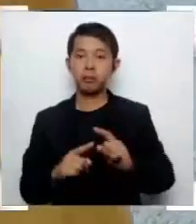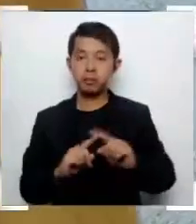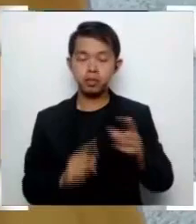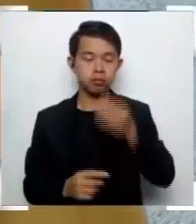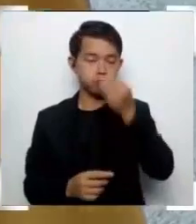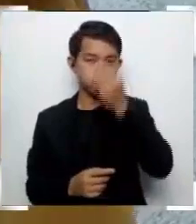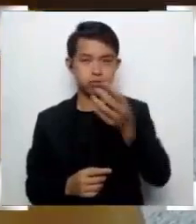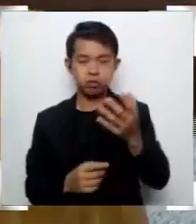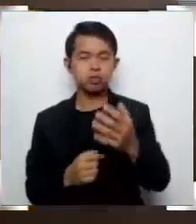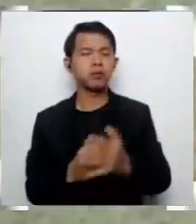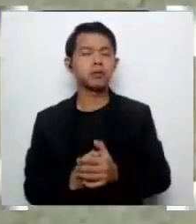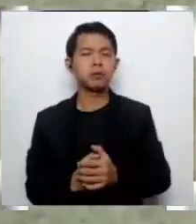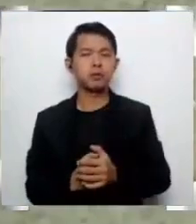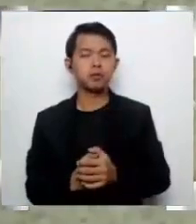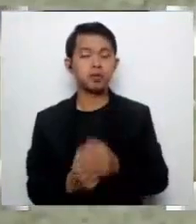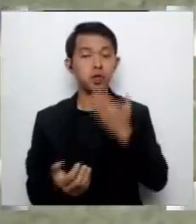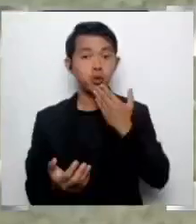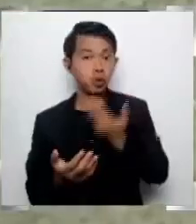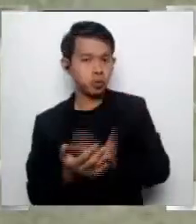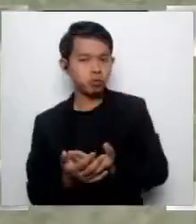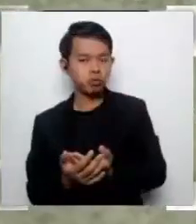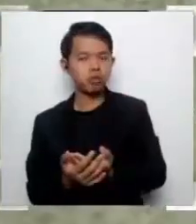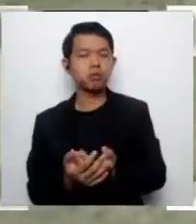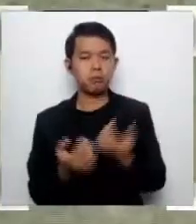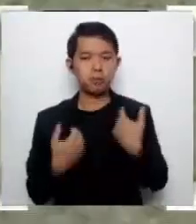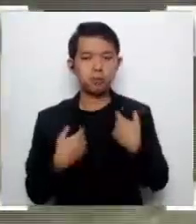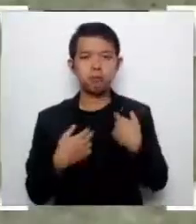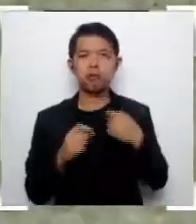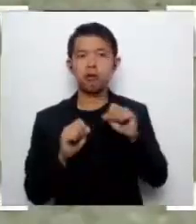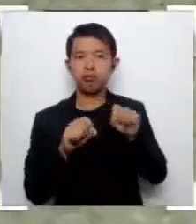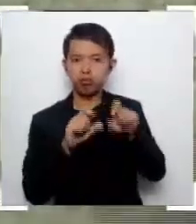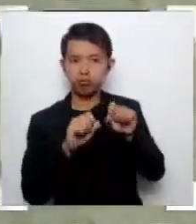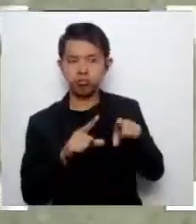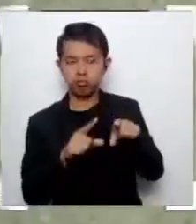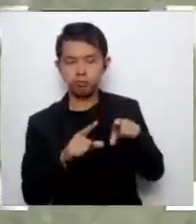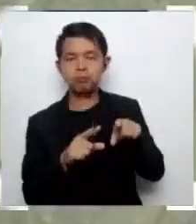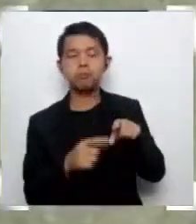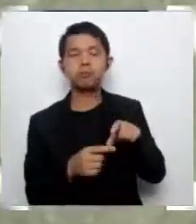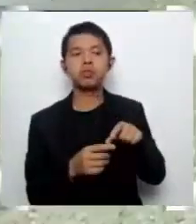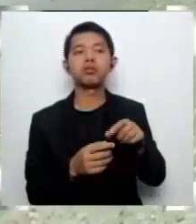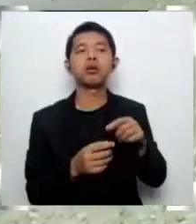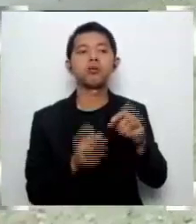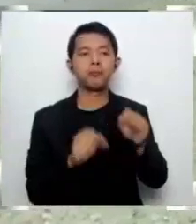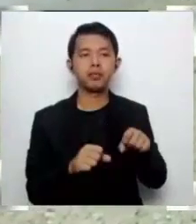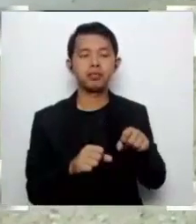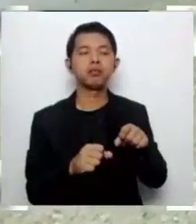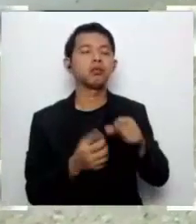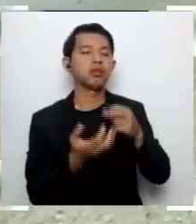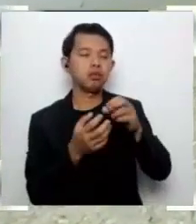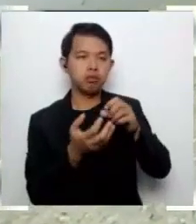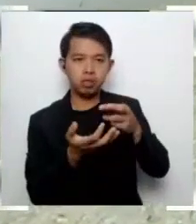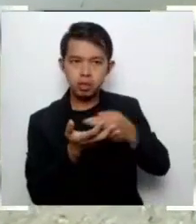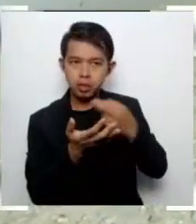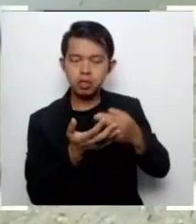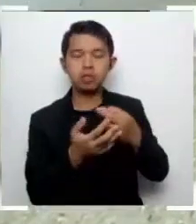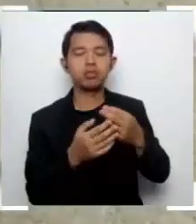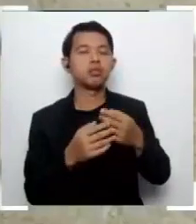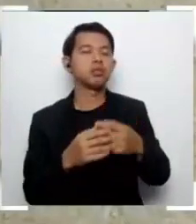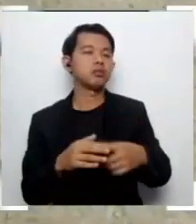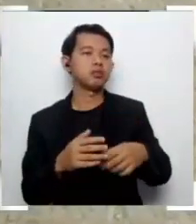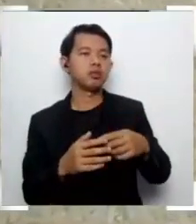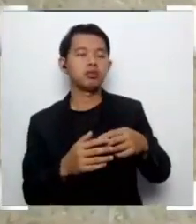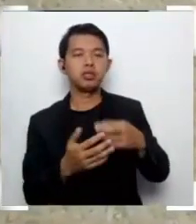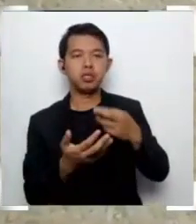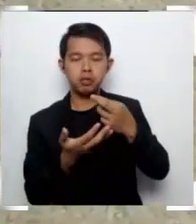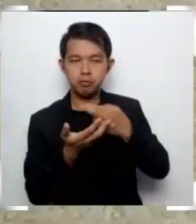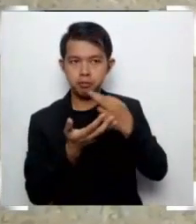magandang indikasyon na may mga retailers na nakakapagbenta na ng bigas na mas mababa pa sa price cap. Minomonitor na raw ito ng